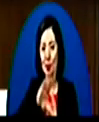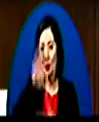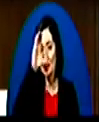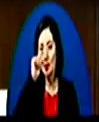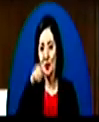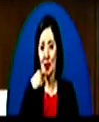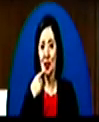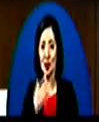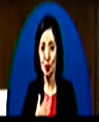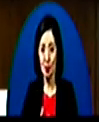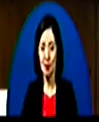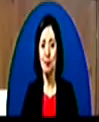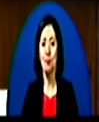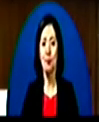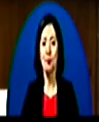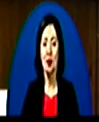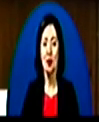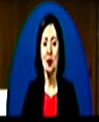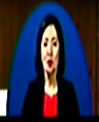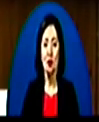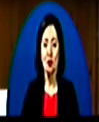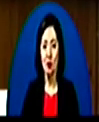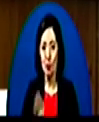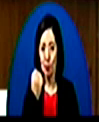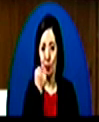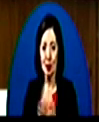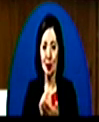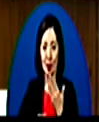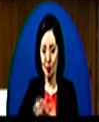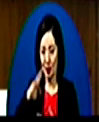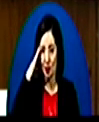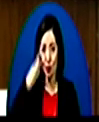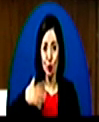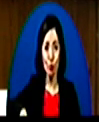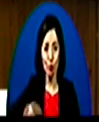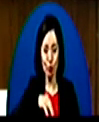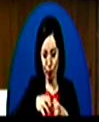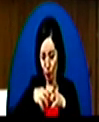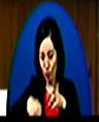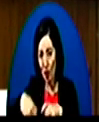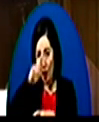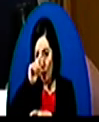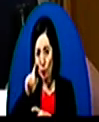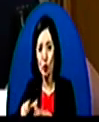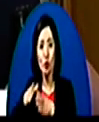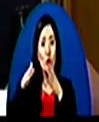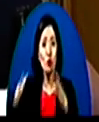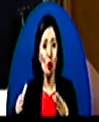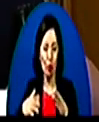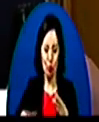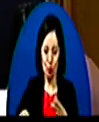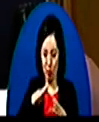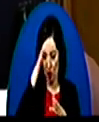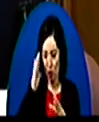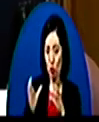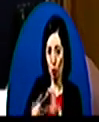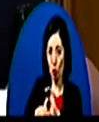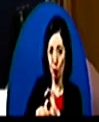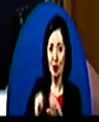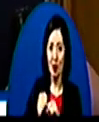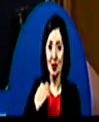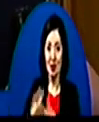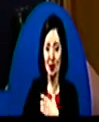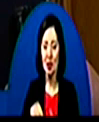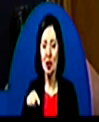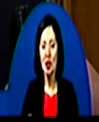хэллээ. Хамгаалалт хааны цэргийн төвний бүрэлдэхүүн хэсэг болж маш том үйл ажиллагаа ажиллаж байгаа. 1000